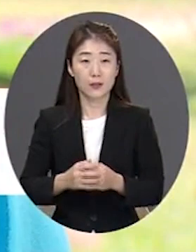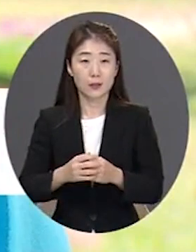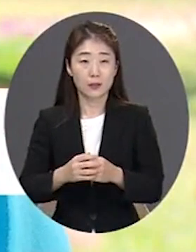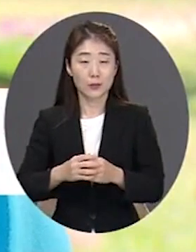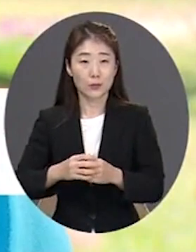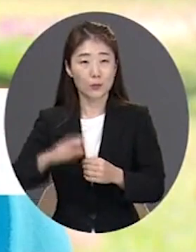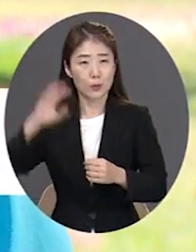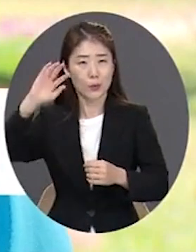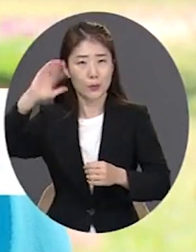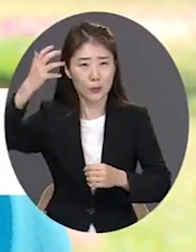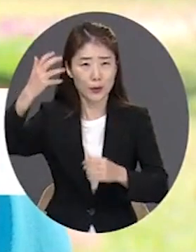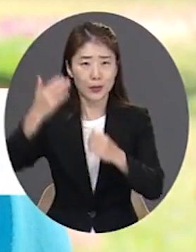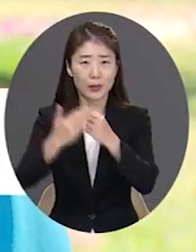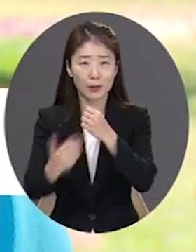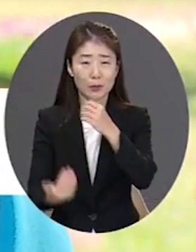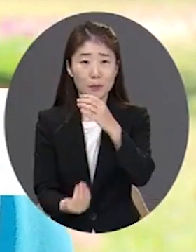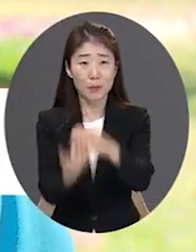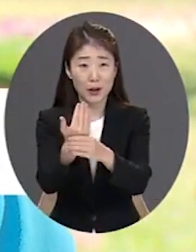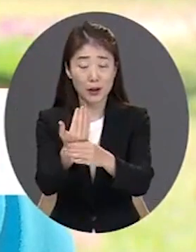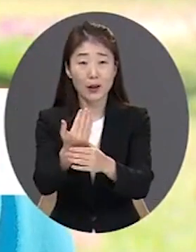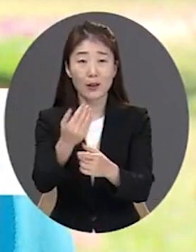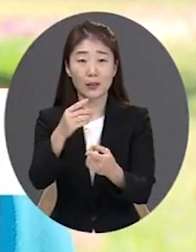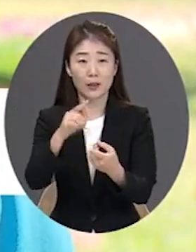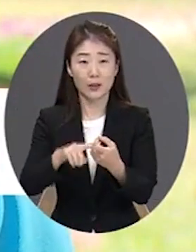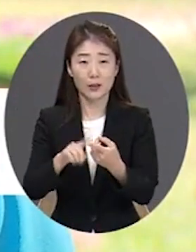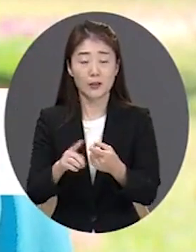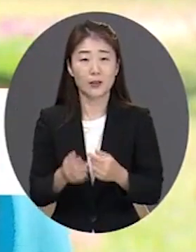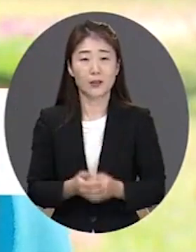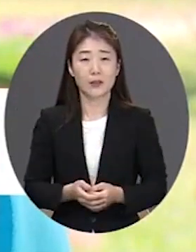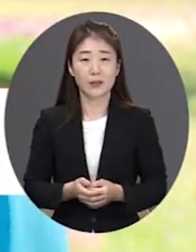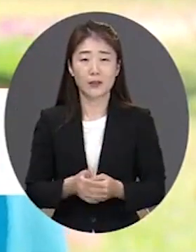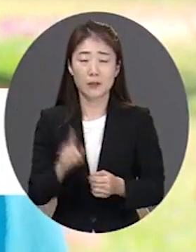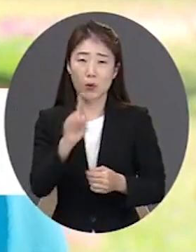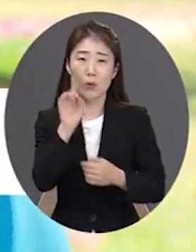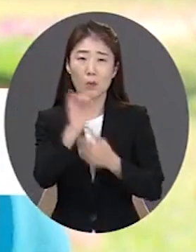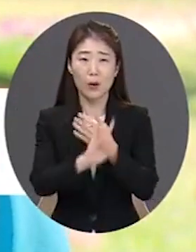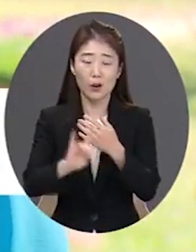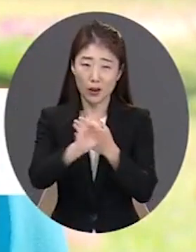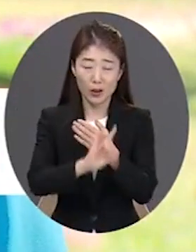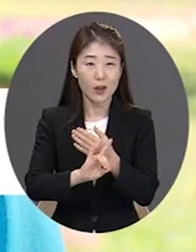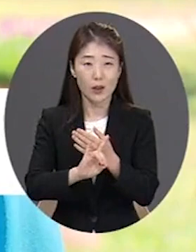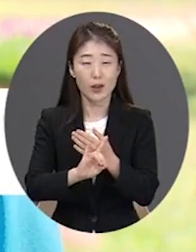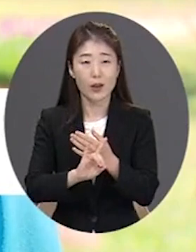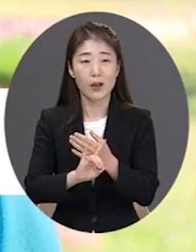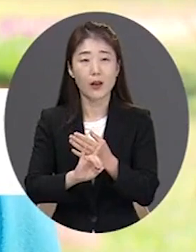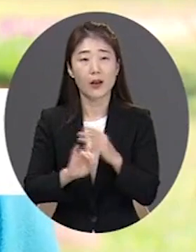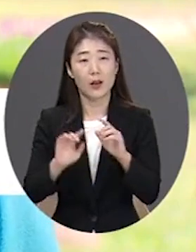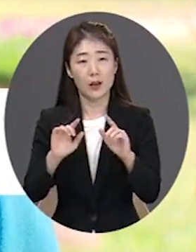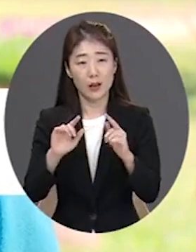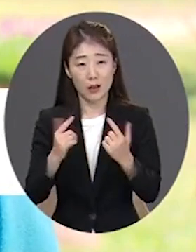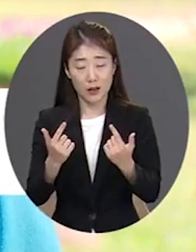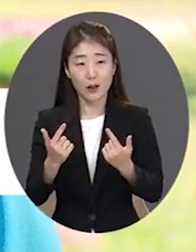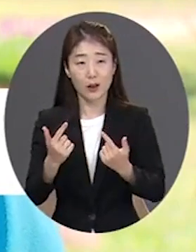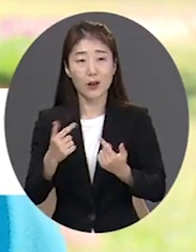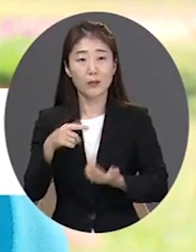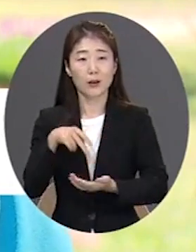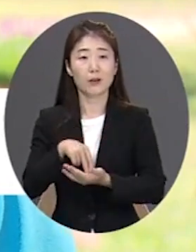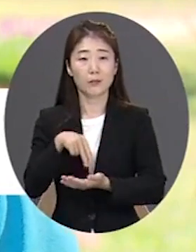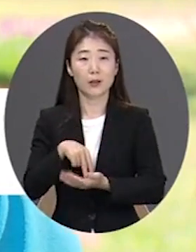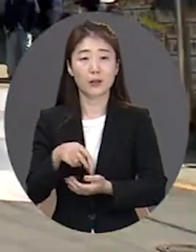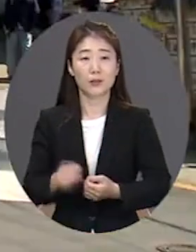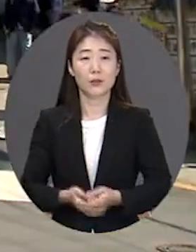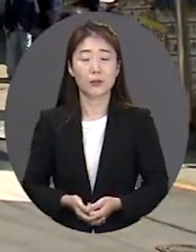과격해져가지고 좀 그런 일이 발생하게 됐는데 다른 어떤 방식으로 변명을 해도 그렇게 뭐 변명할 수 있는 그런 일은 아니라고